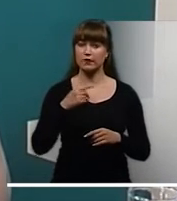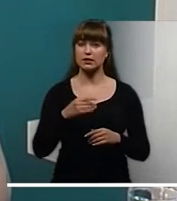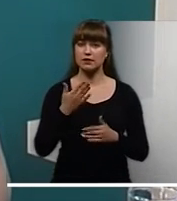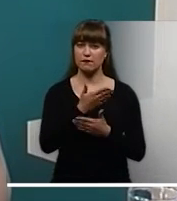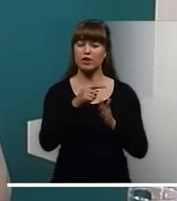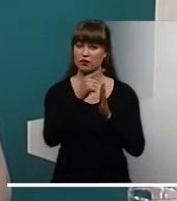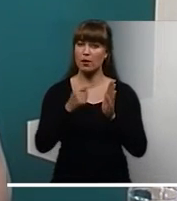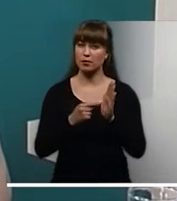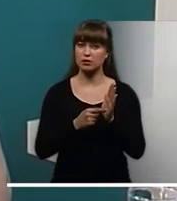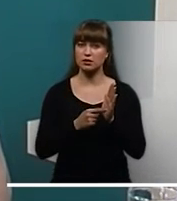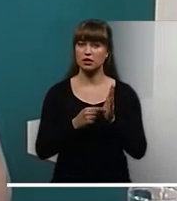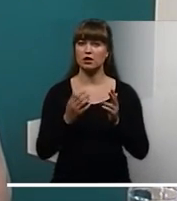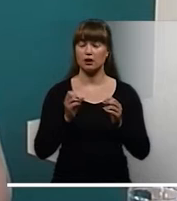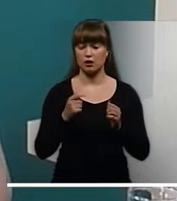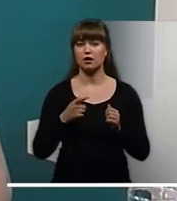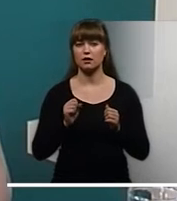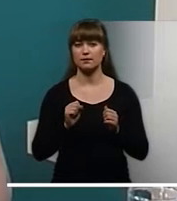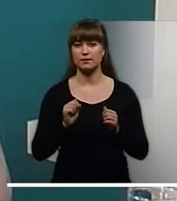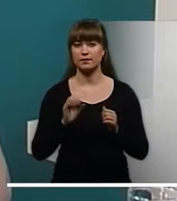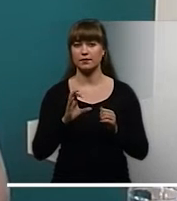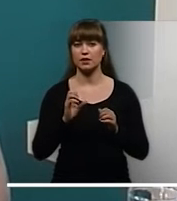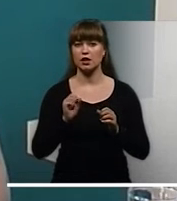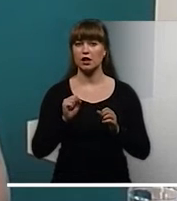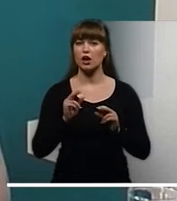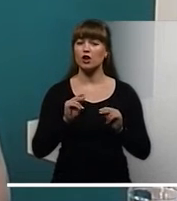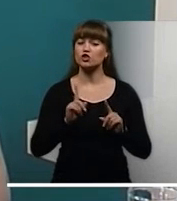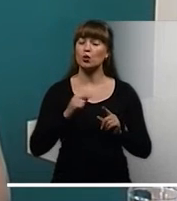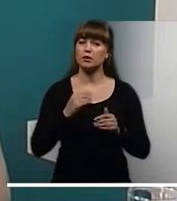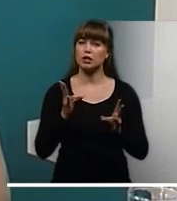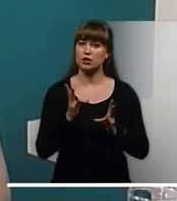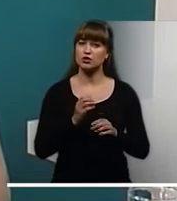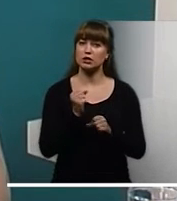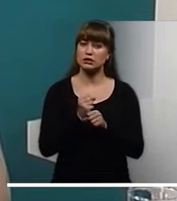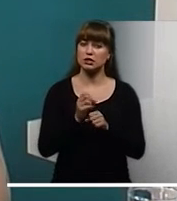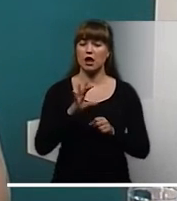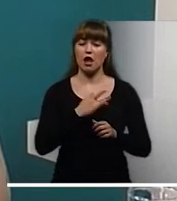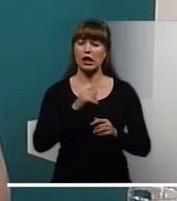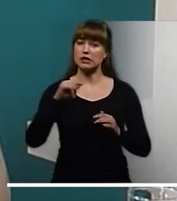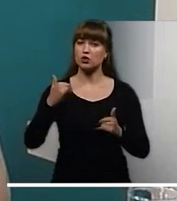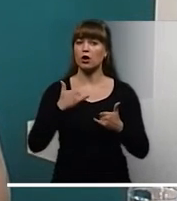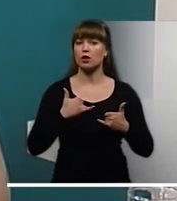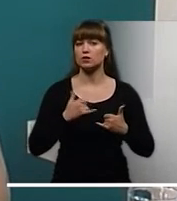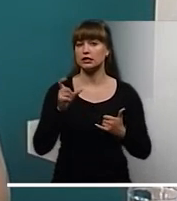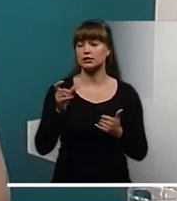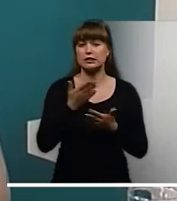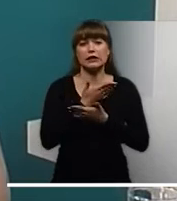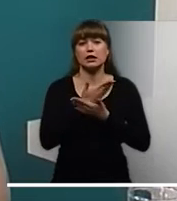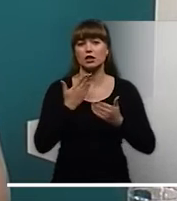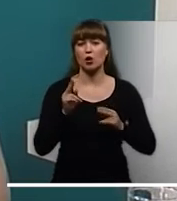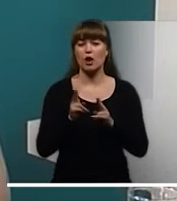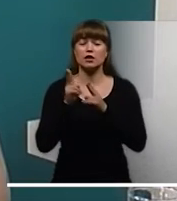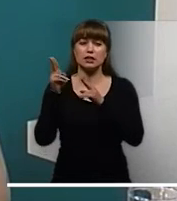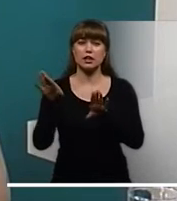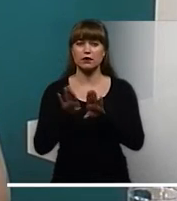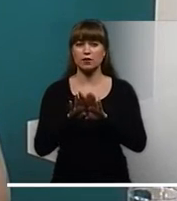Говорите, ваш вопрос. Ага. А что мне предпринять? У кардиолога у нас нету. И доехать в